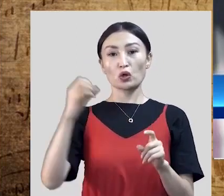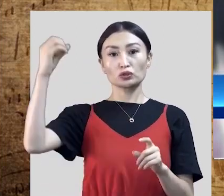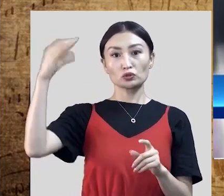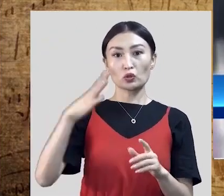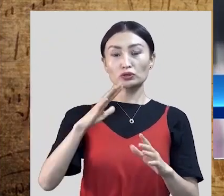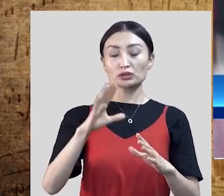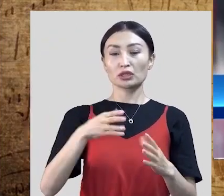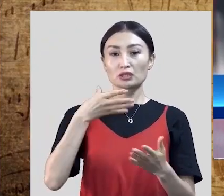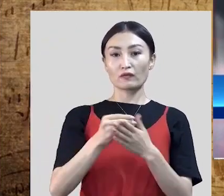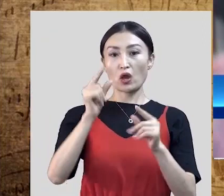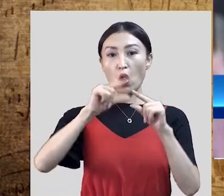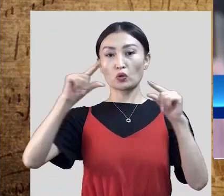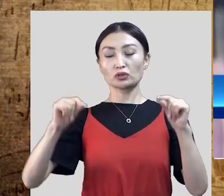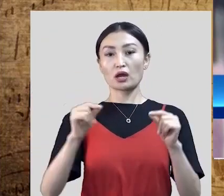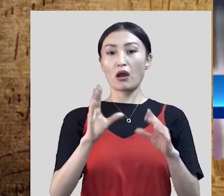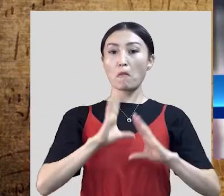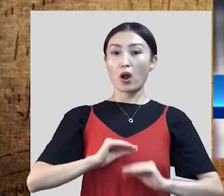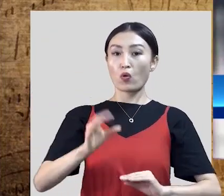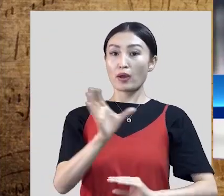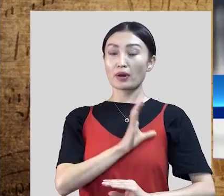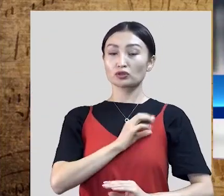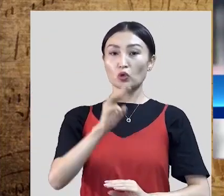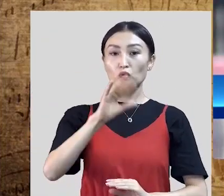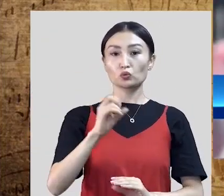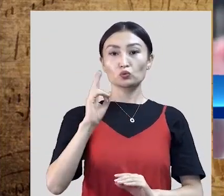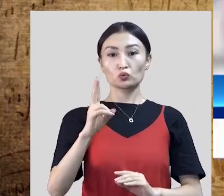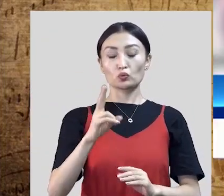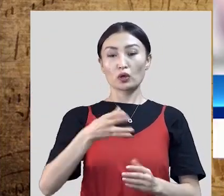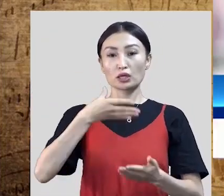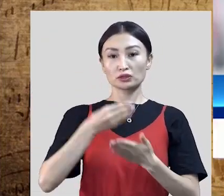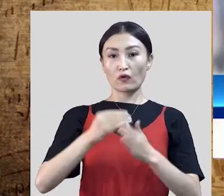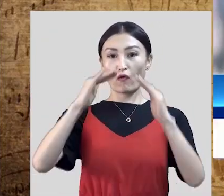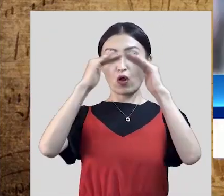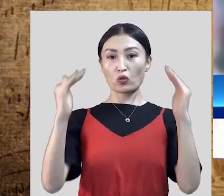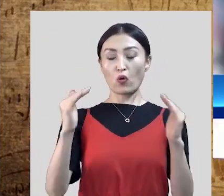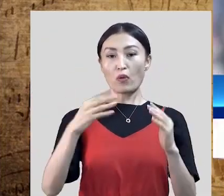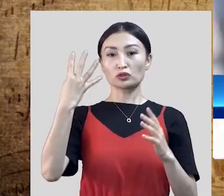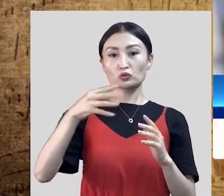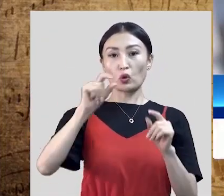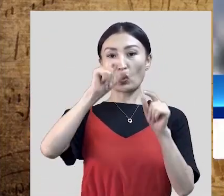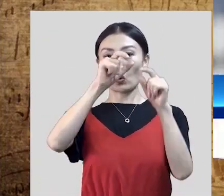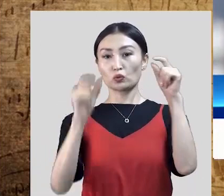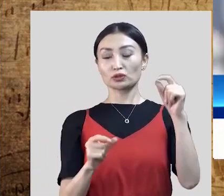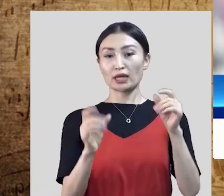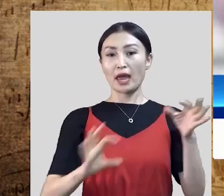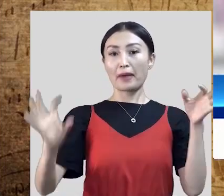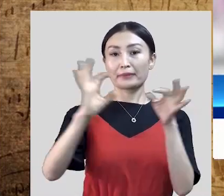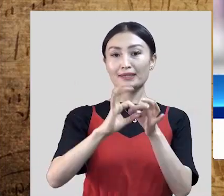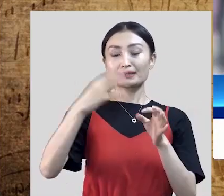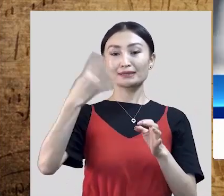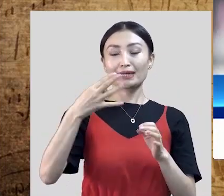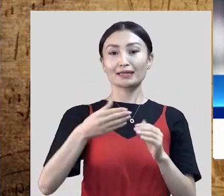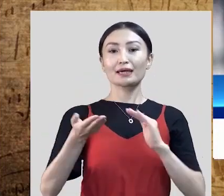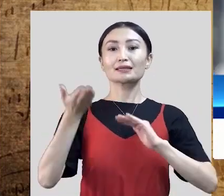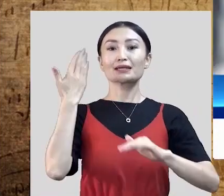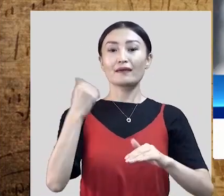своих лучах, олицетворяет покой и богатство. А тундук – символ отчего дома. 40 лучей обозначают объединение 40 древних